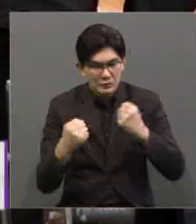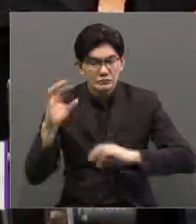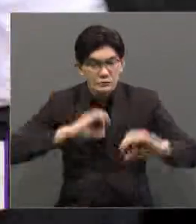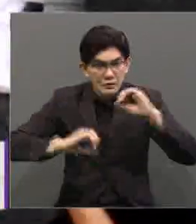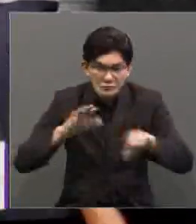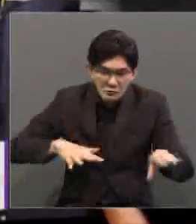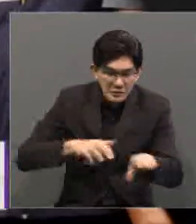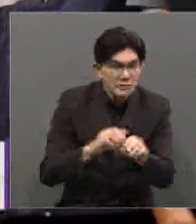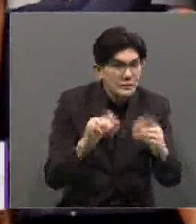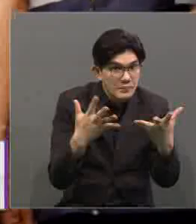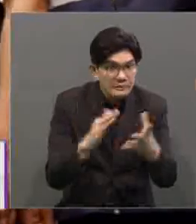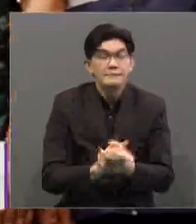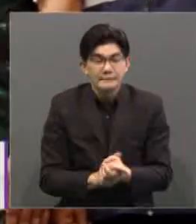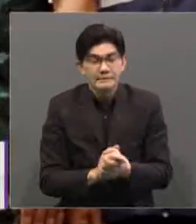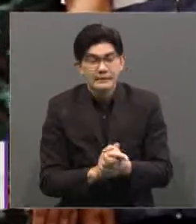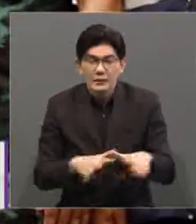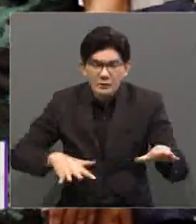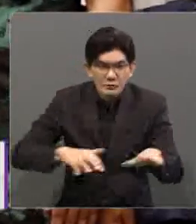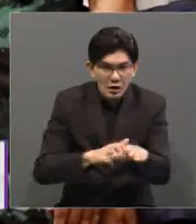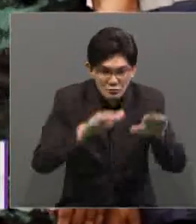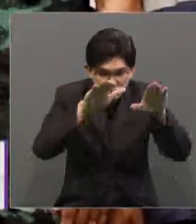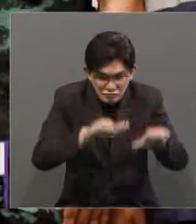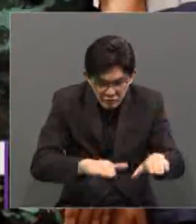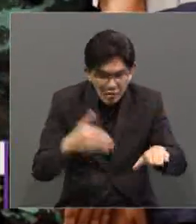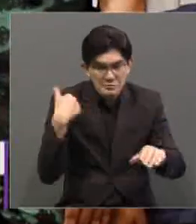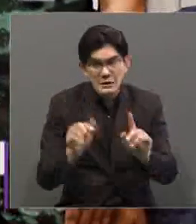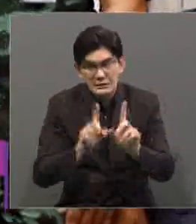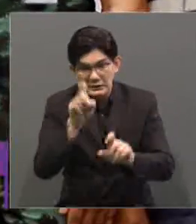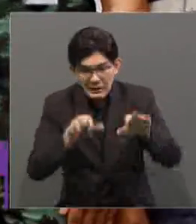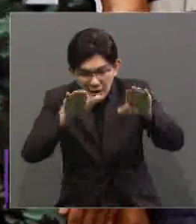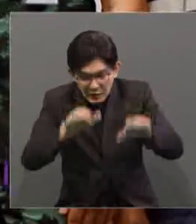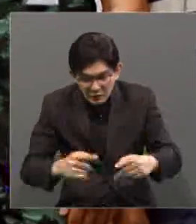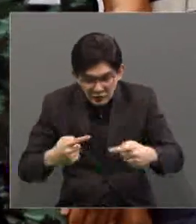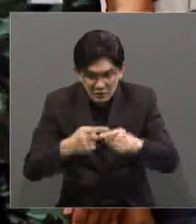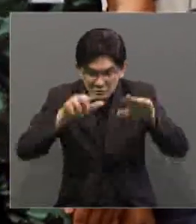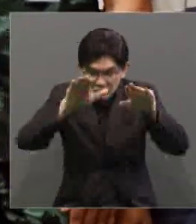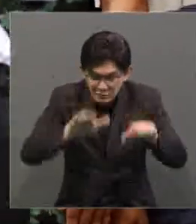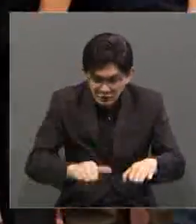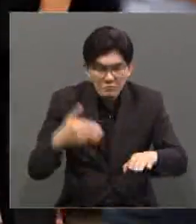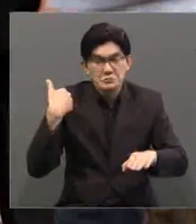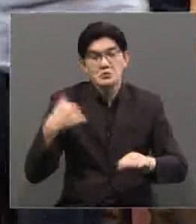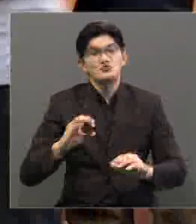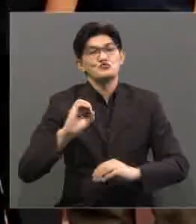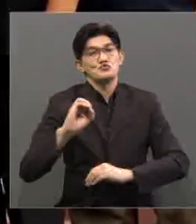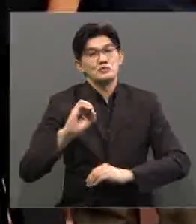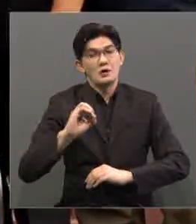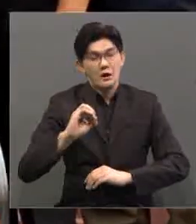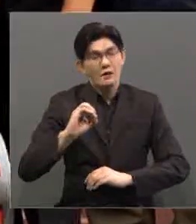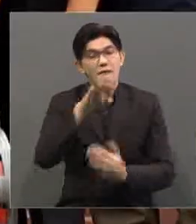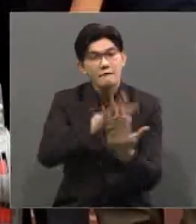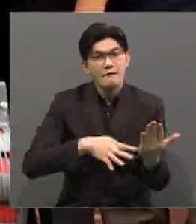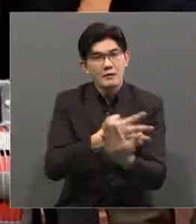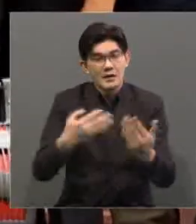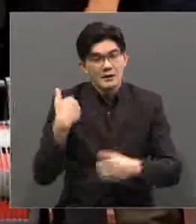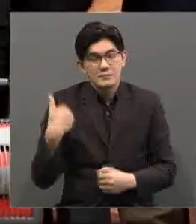เป้าหมายเลยก็คือรถสถิติการเกิดอุบัติเหตุผู้เสียชีวิตและผู้ได้รับบาดเจ็บสาหัสให้เป็นศูนย์ซึ่งจะใช้มาตรการ